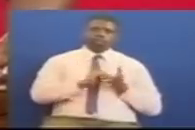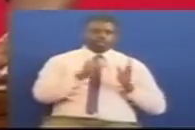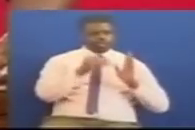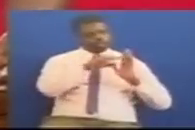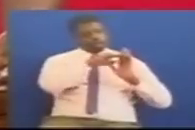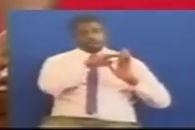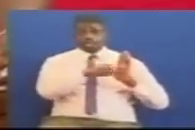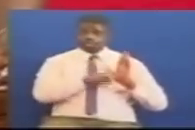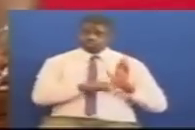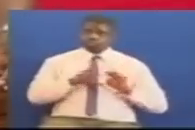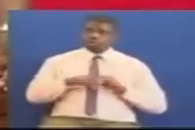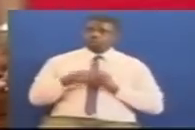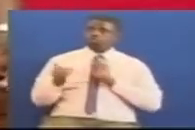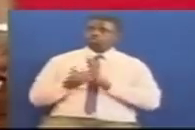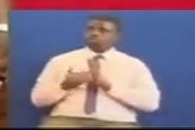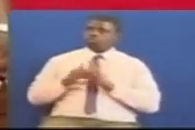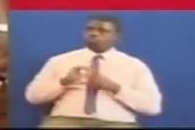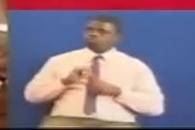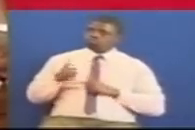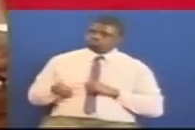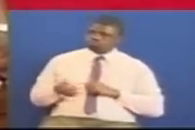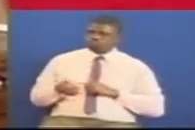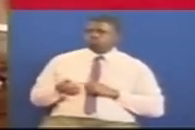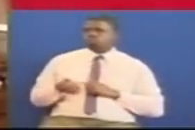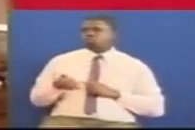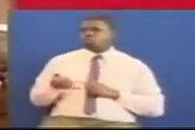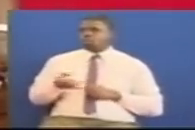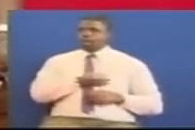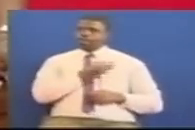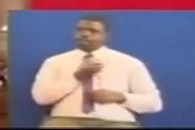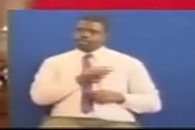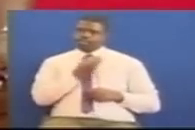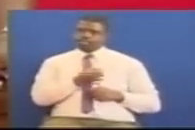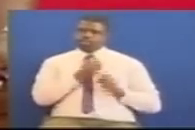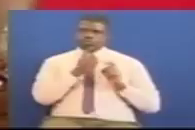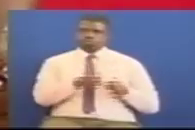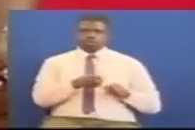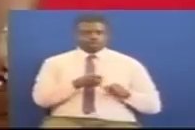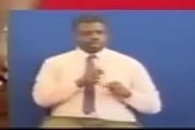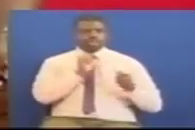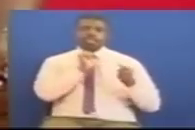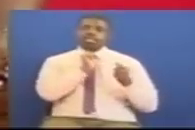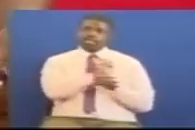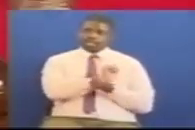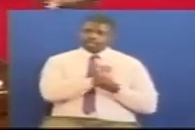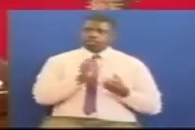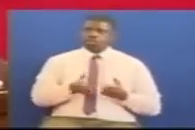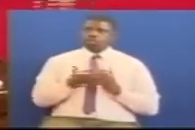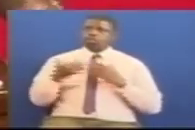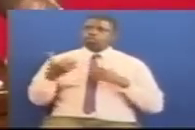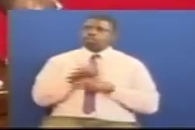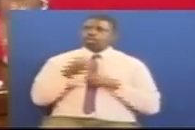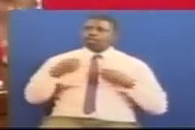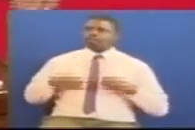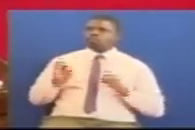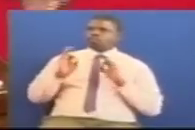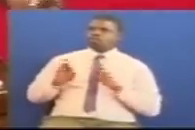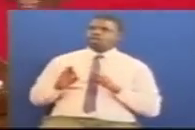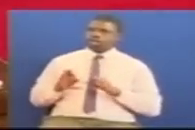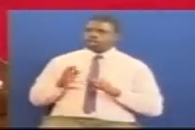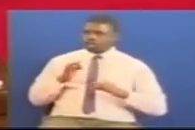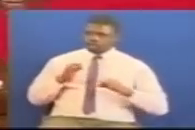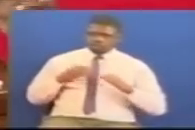taratibu wa kuruhusu wenza wa mfungwa anayekuwa gerezani ili waweze kupata fursa ya